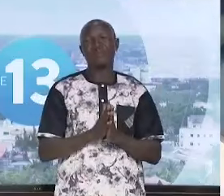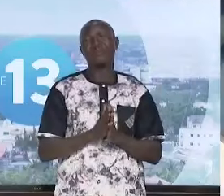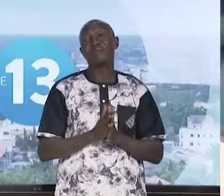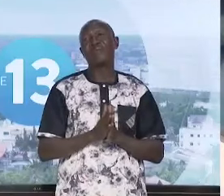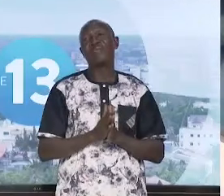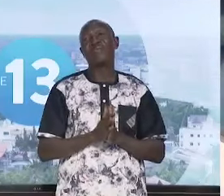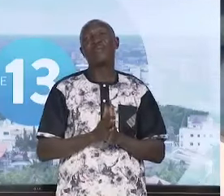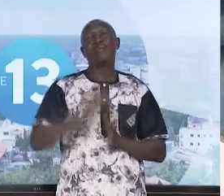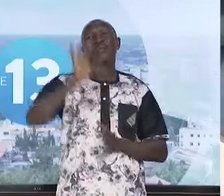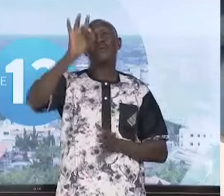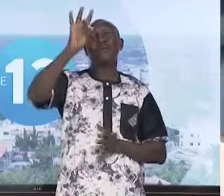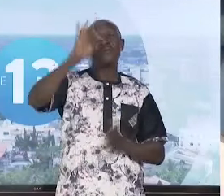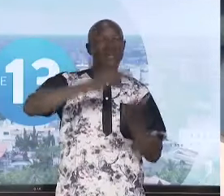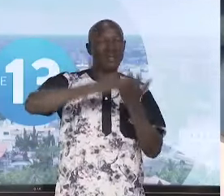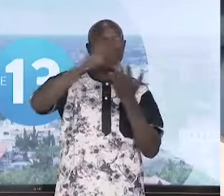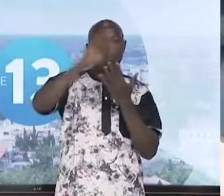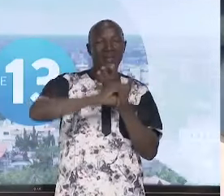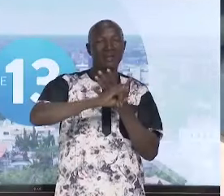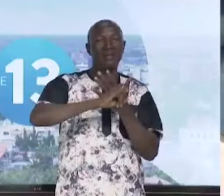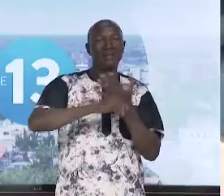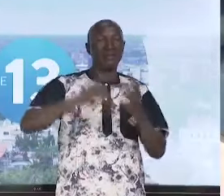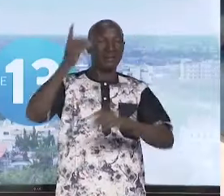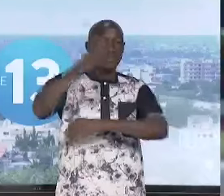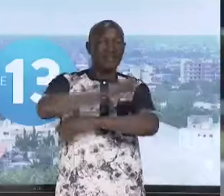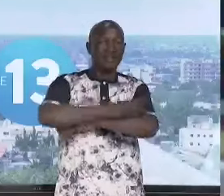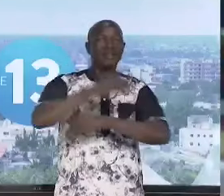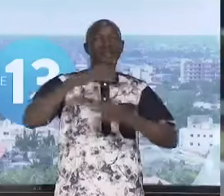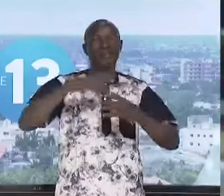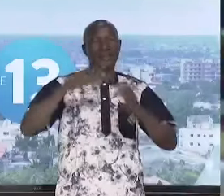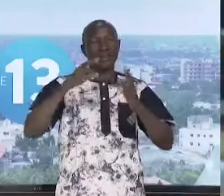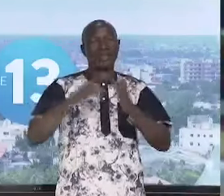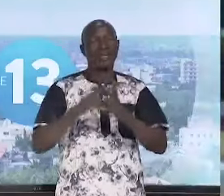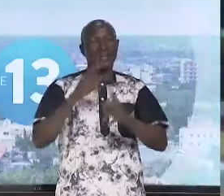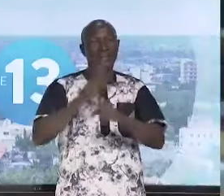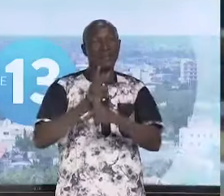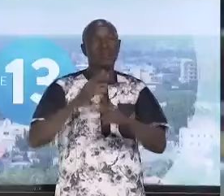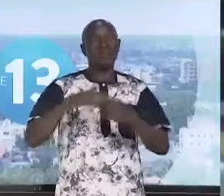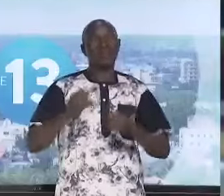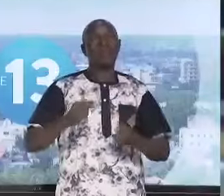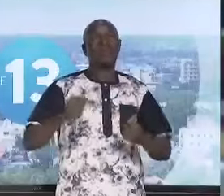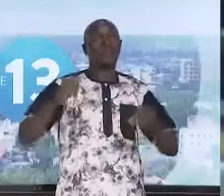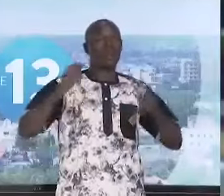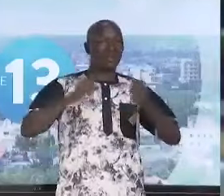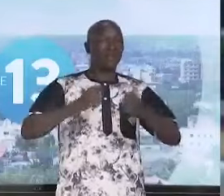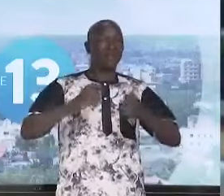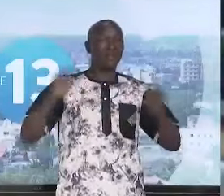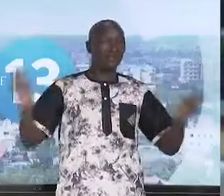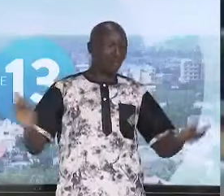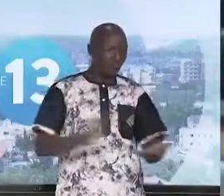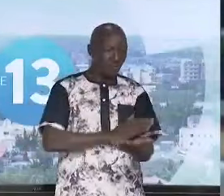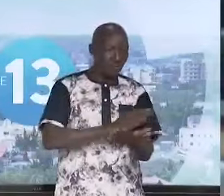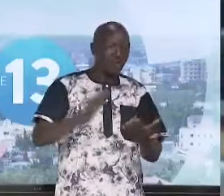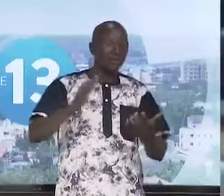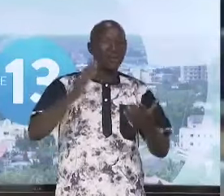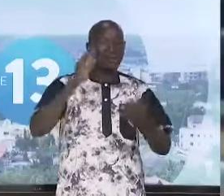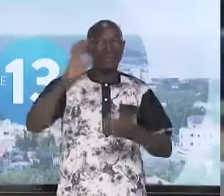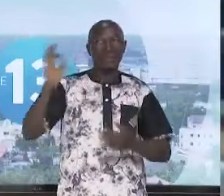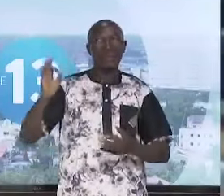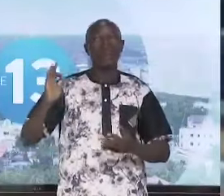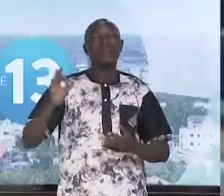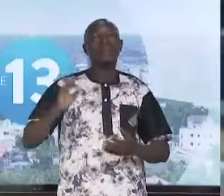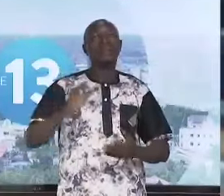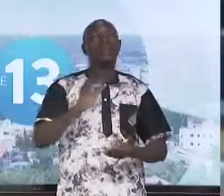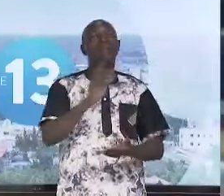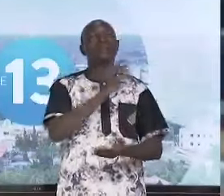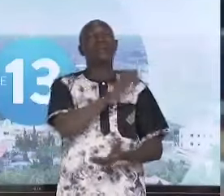Le 8 mai, c'est la date retenue pour la tenue de la 22e édition des Trophées de la musique au Burkina. Amadou Marcel Tau,